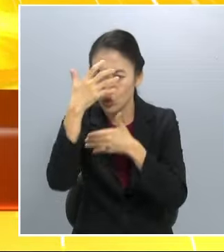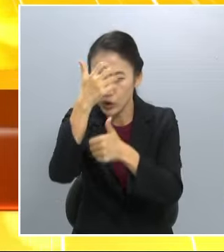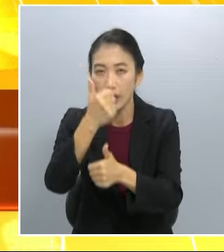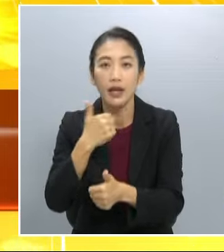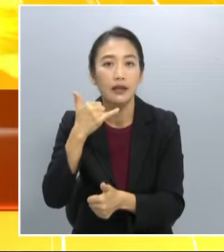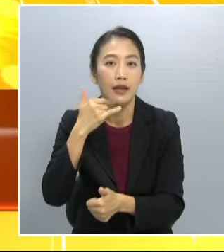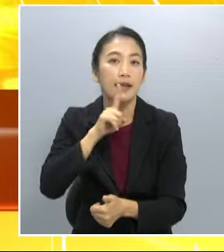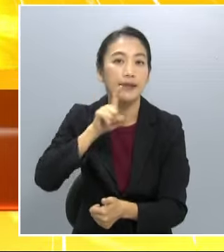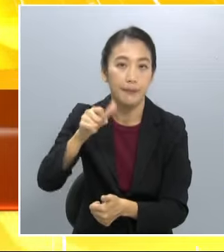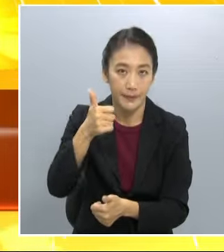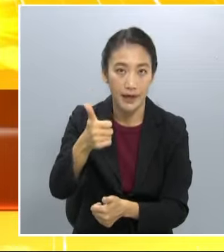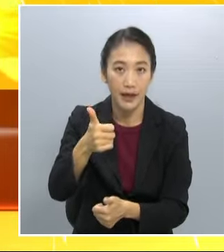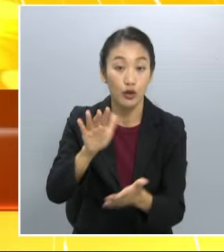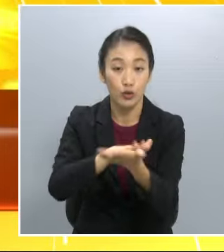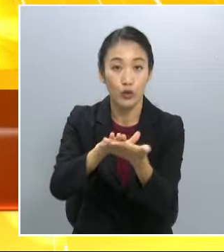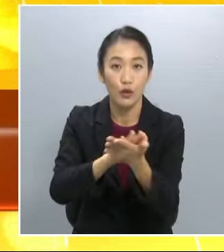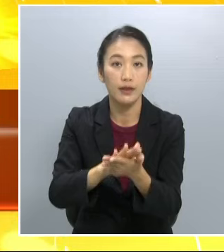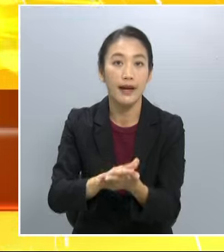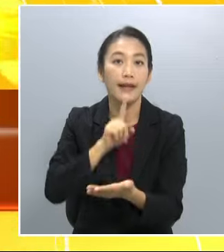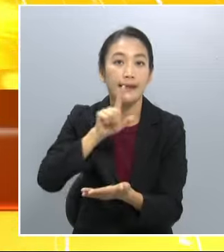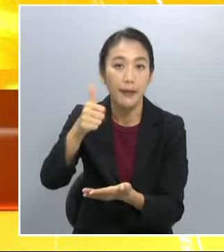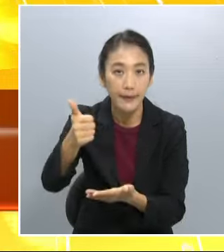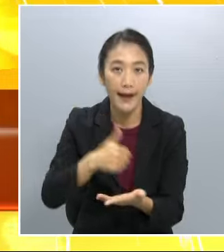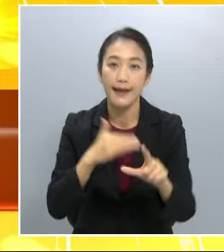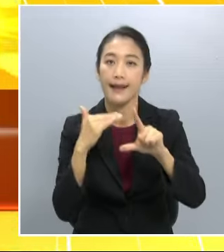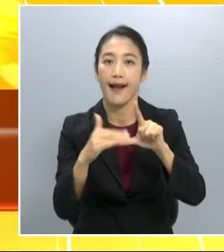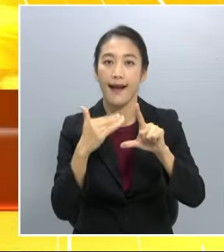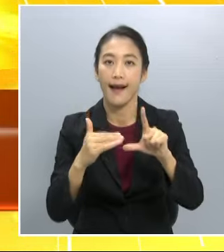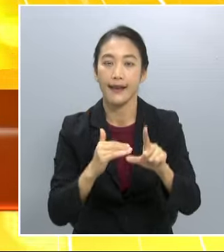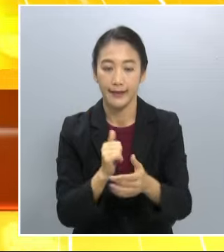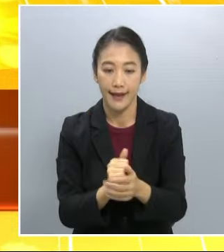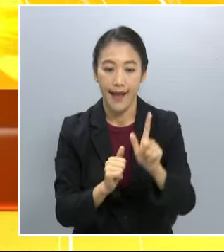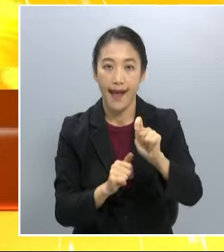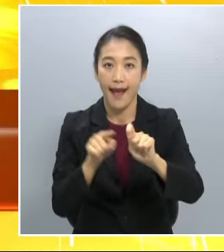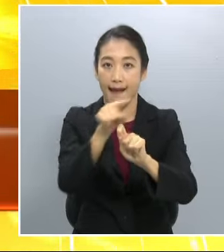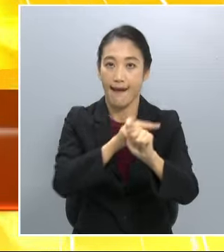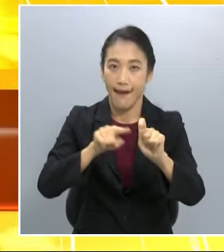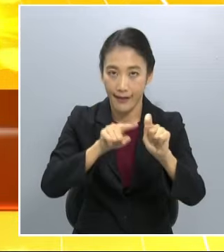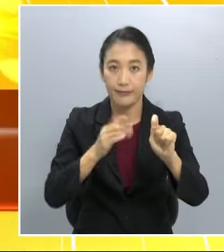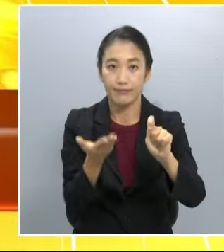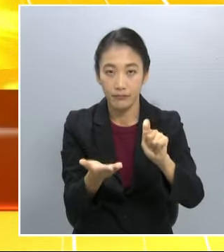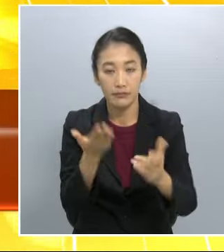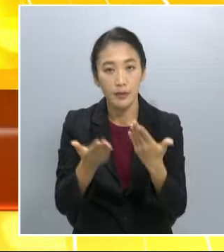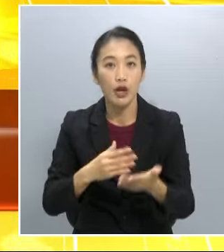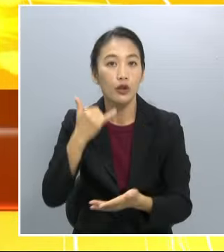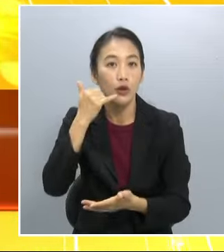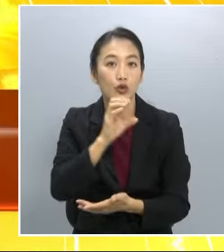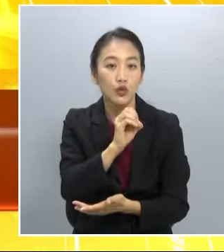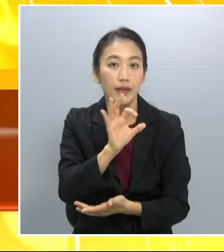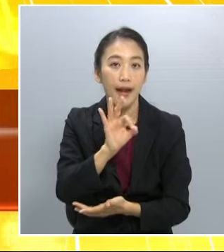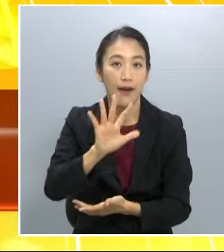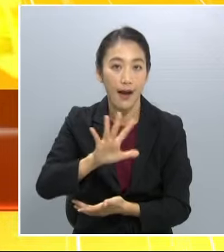ละเอียดเพิ่มเติมได้ที่ LINE @cpromotionหรือโทร 095686